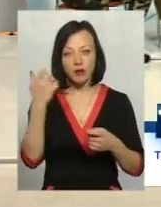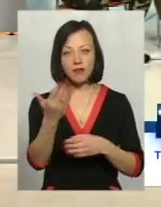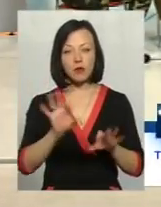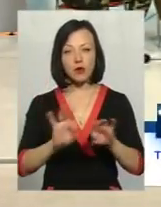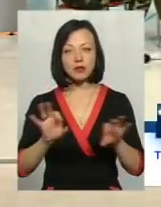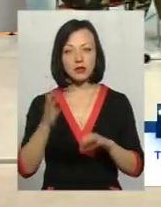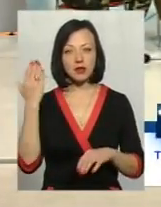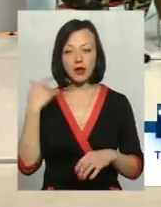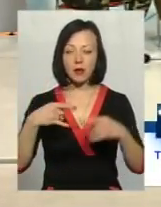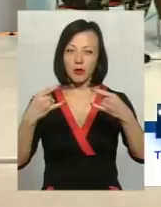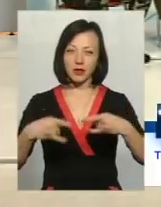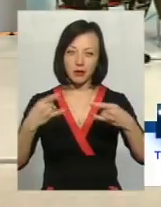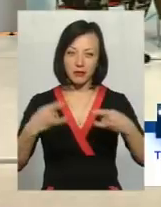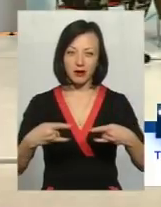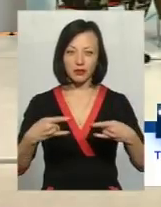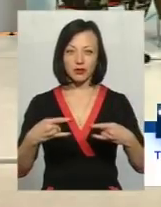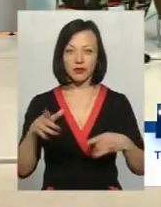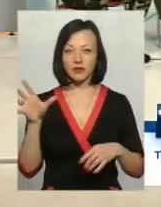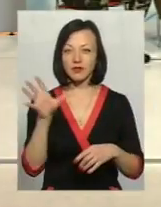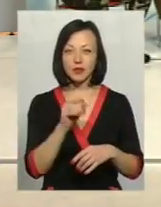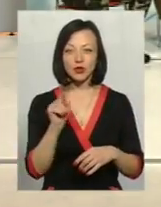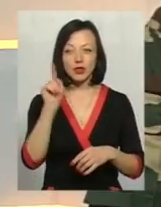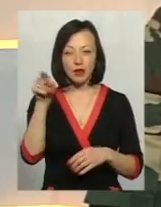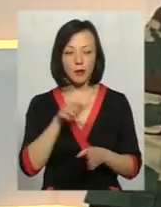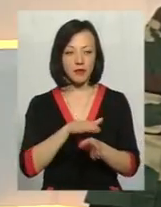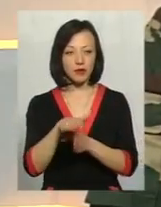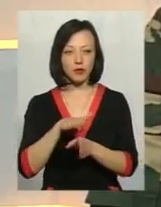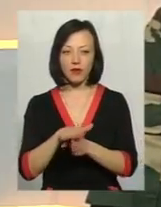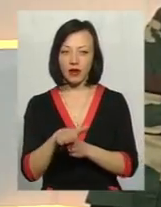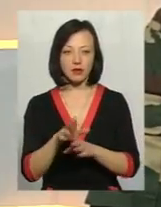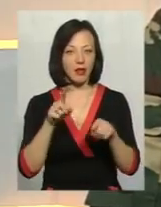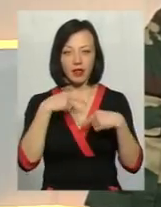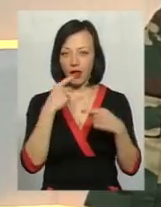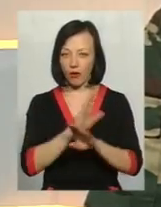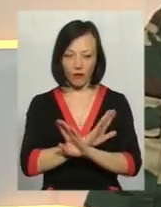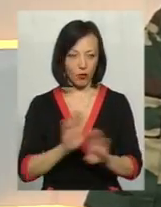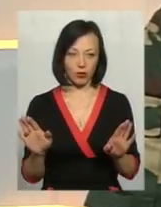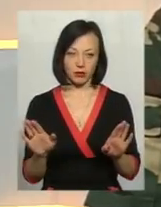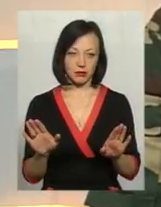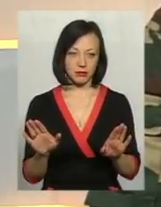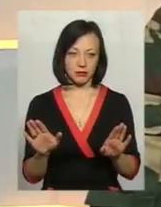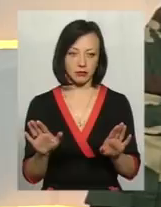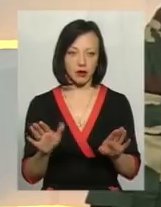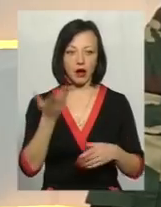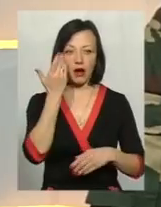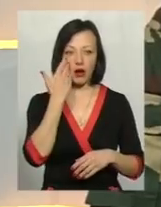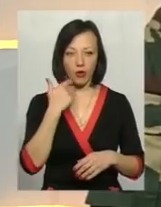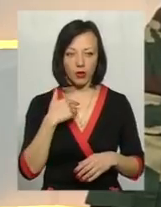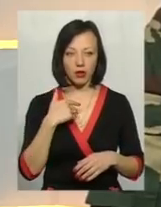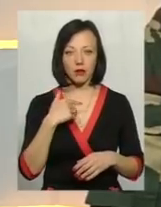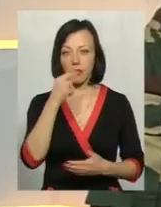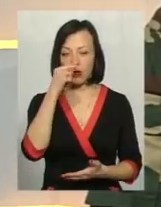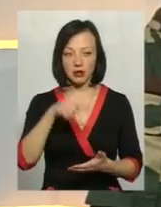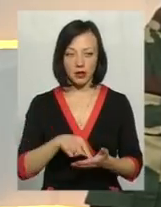Ну, якби по телебаченню всього того, що там відбувалося, не говорили. А коли вже